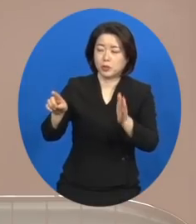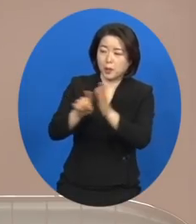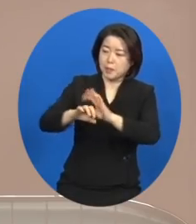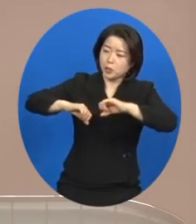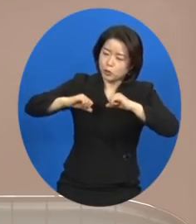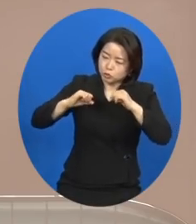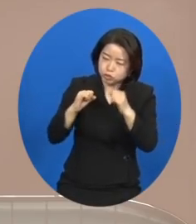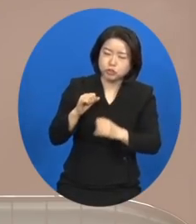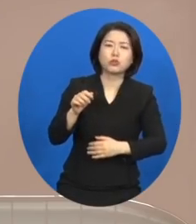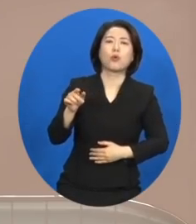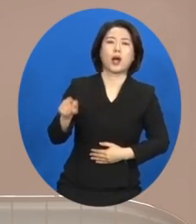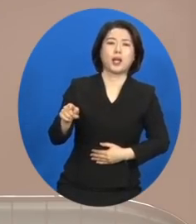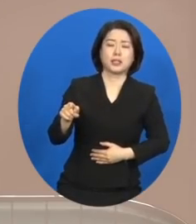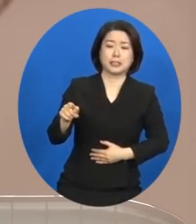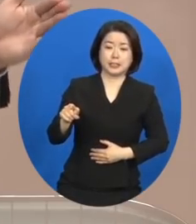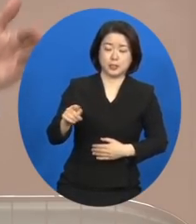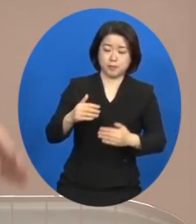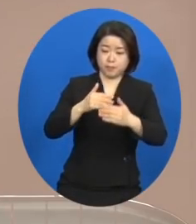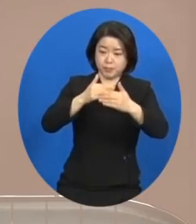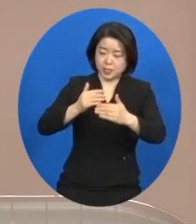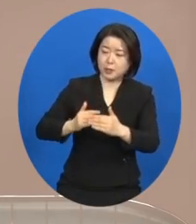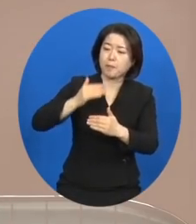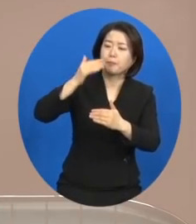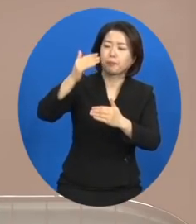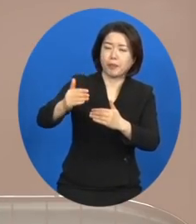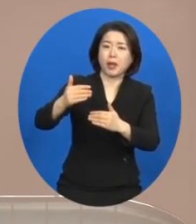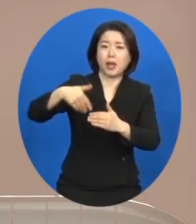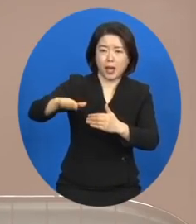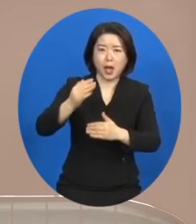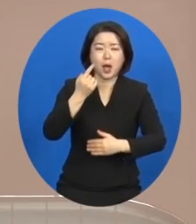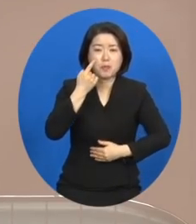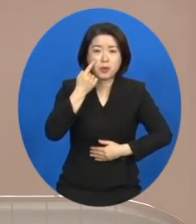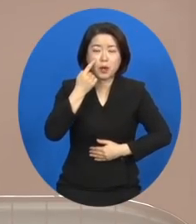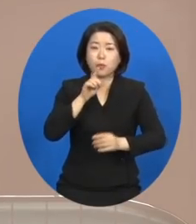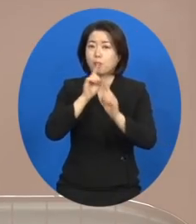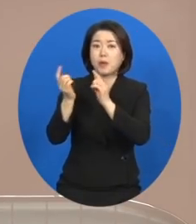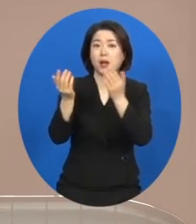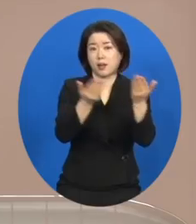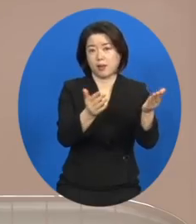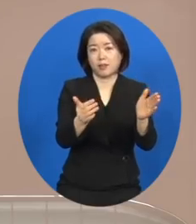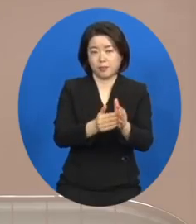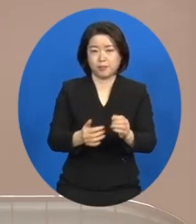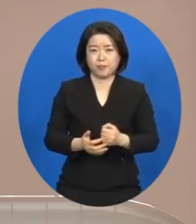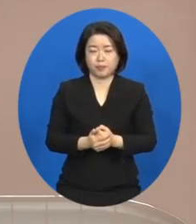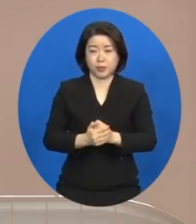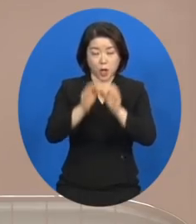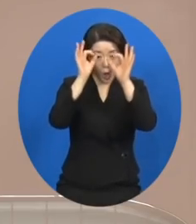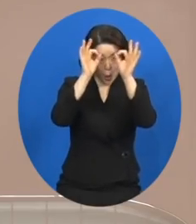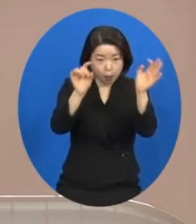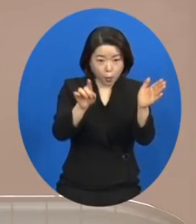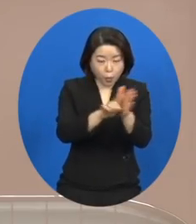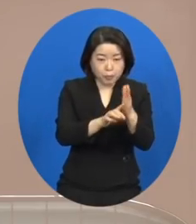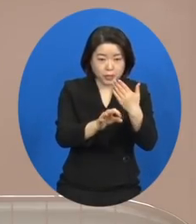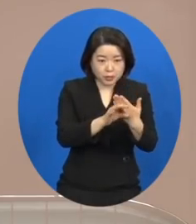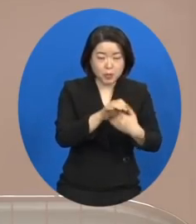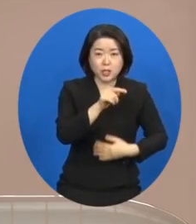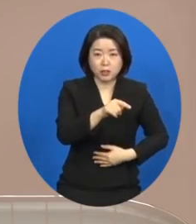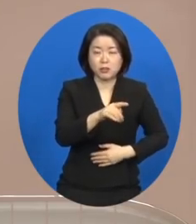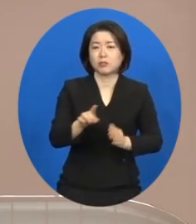순종하는 그 한계를 넘어가야 된다라고 말씀하는 겁니다. 여러분 사실 보고 믿으면 그건 믿음이